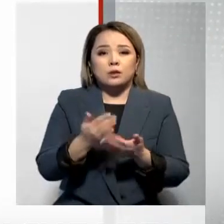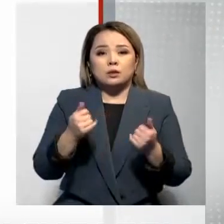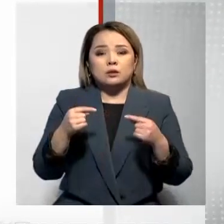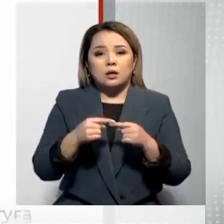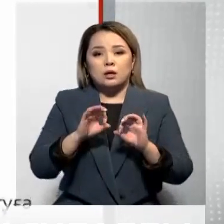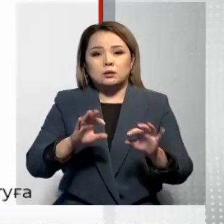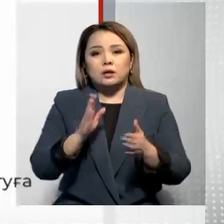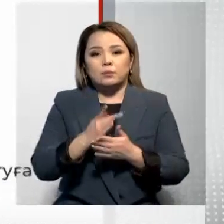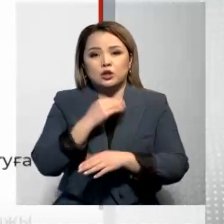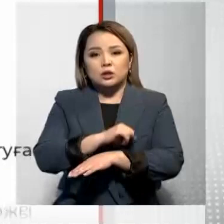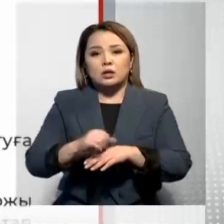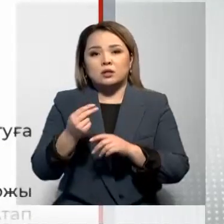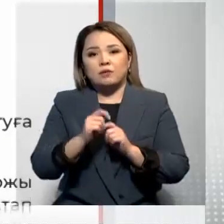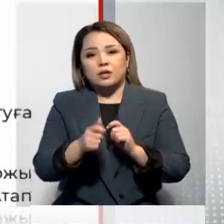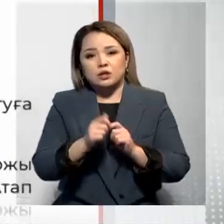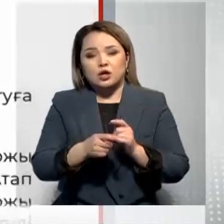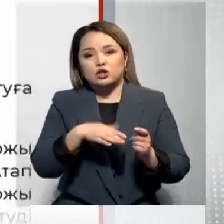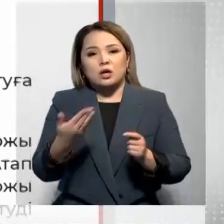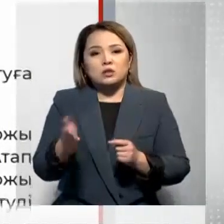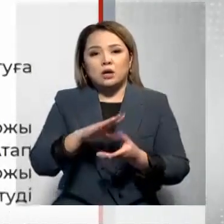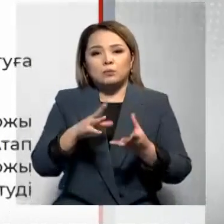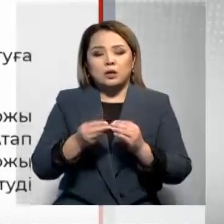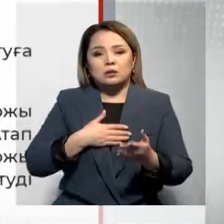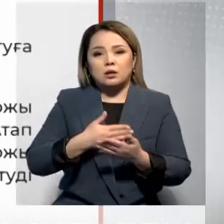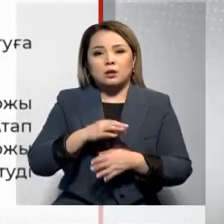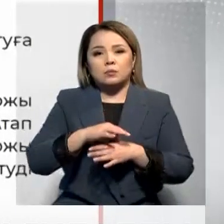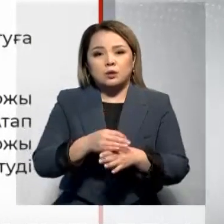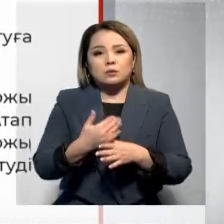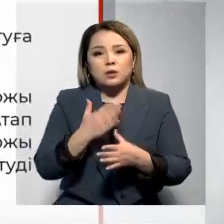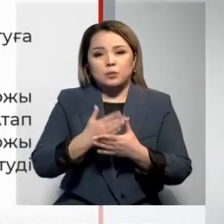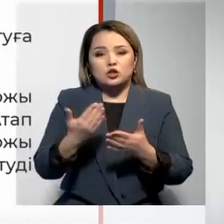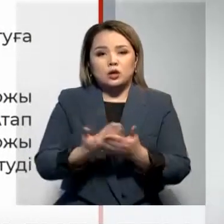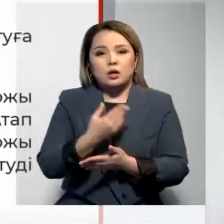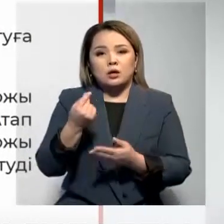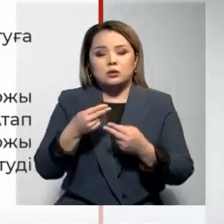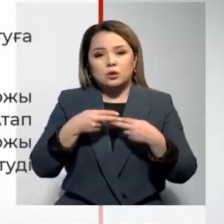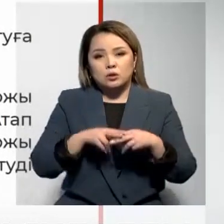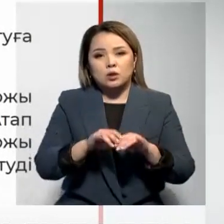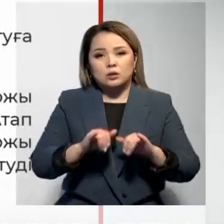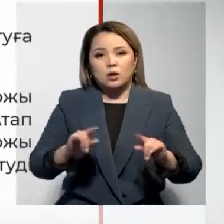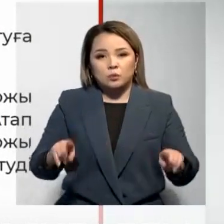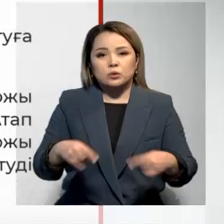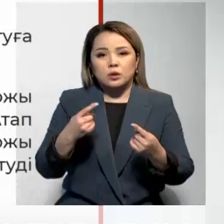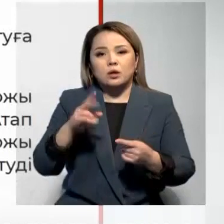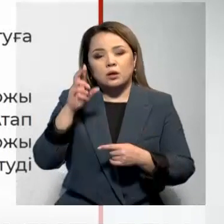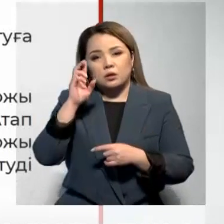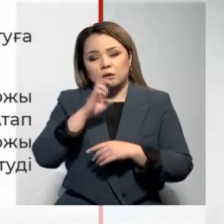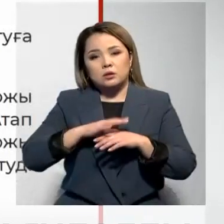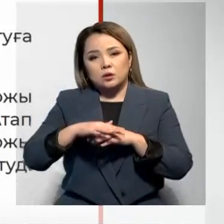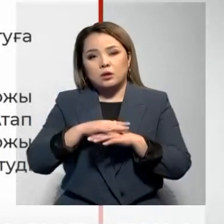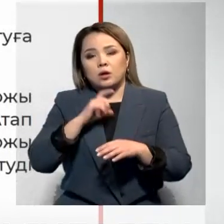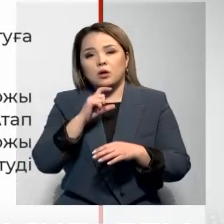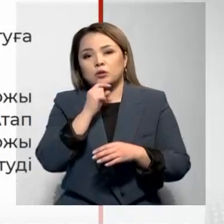Дәлірек айтсақ, шетелден инвестиция тартуға жан-жақты атсалысуды, жаңа қаржы құралдарын дамытуды және ел экономикасының